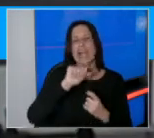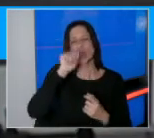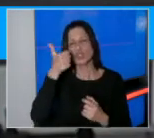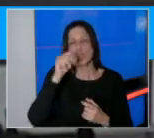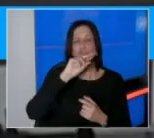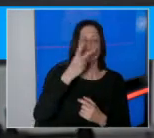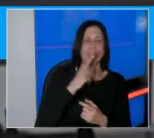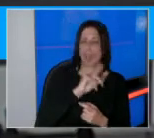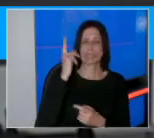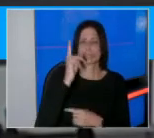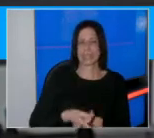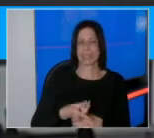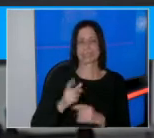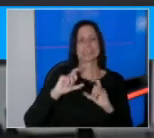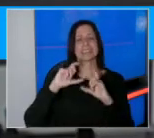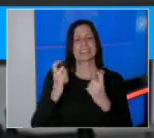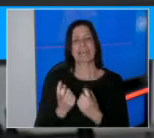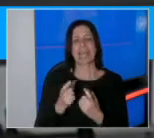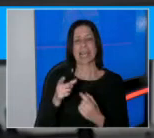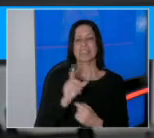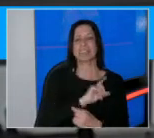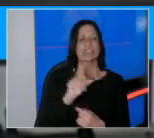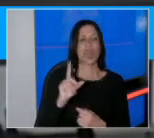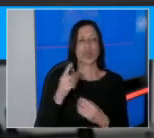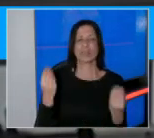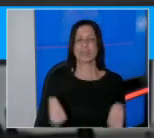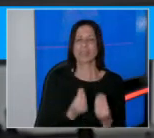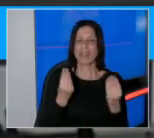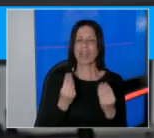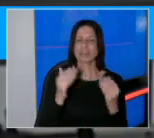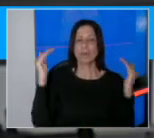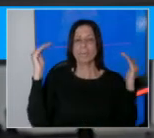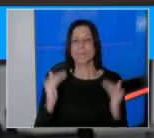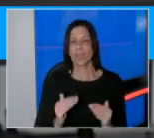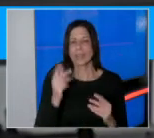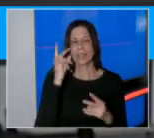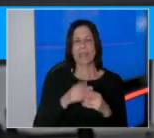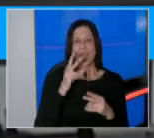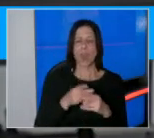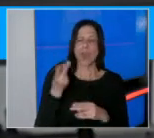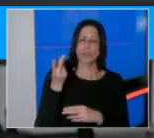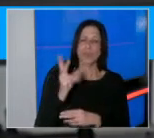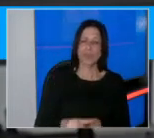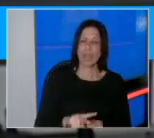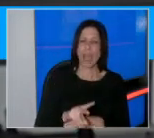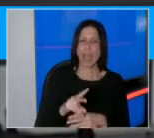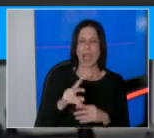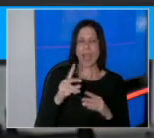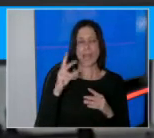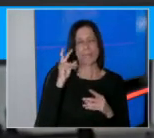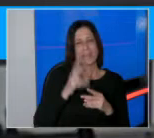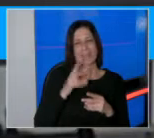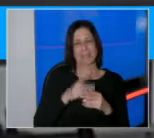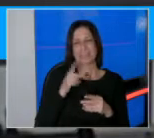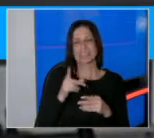והשני. סגר איננו צעד שמקטין תחלואה ותמותה ממגפה. בטווח הארוך הוא